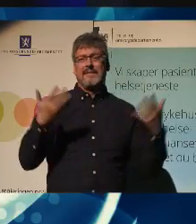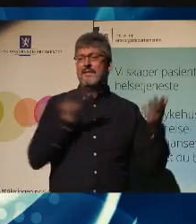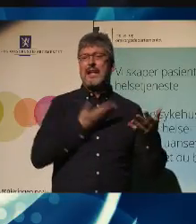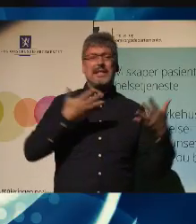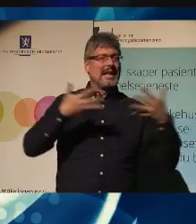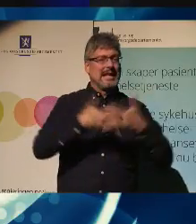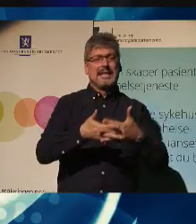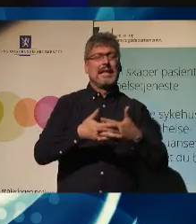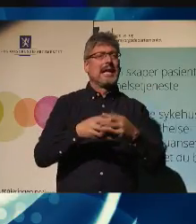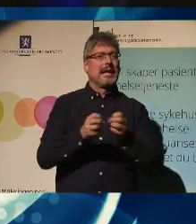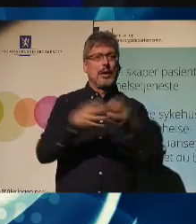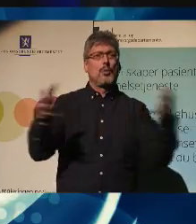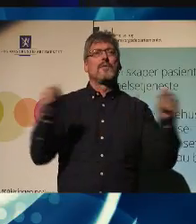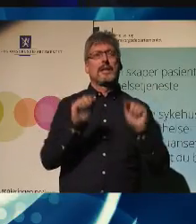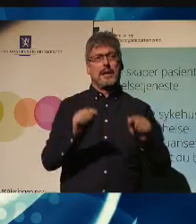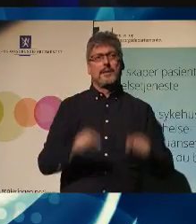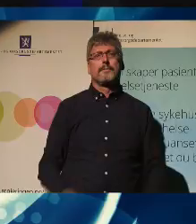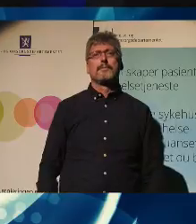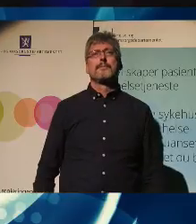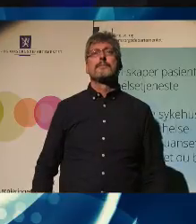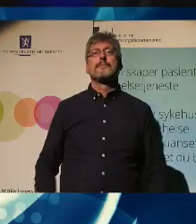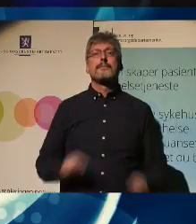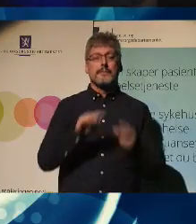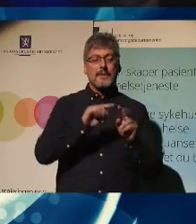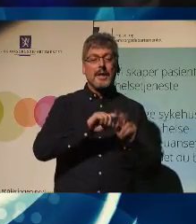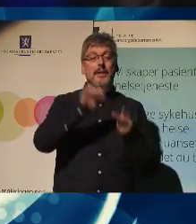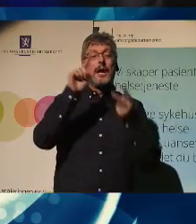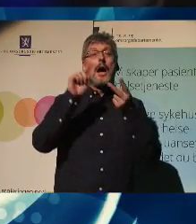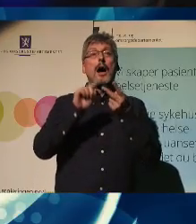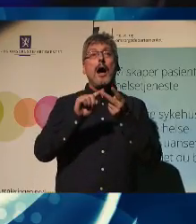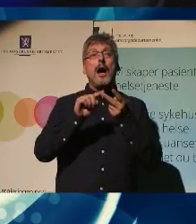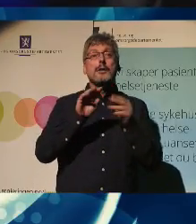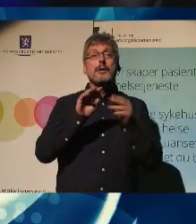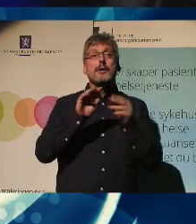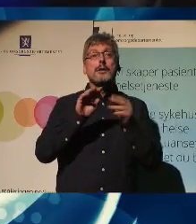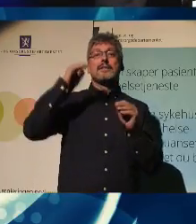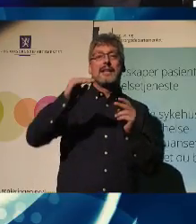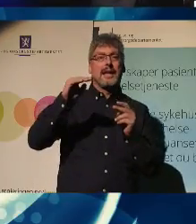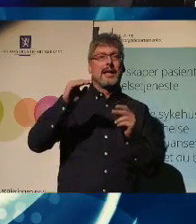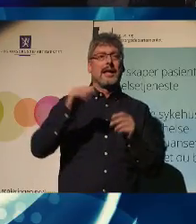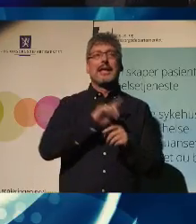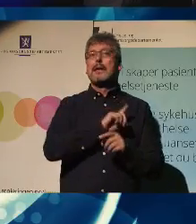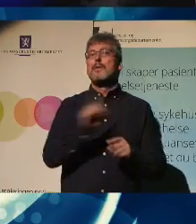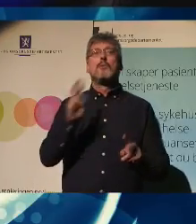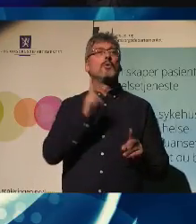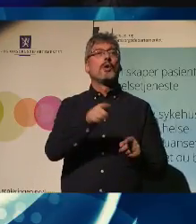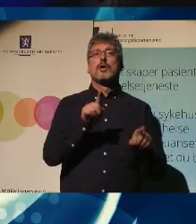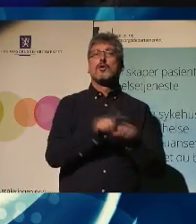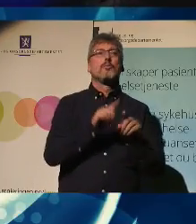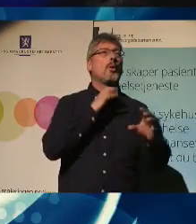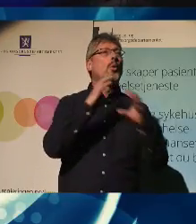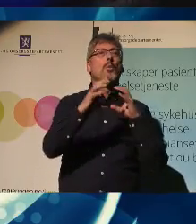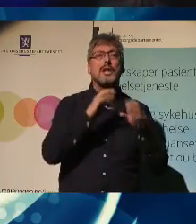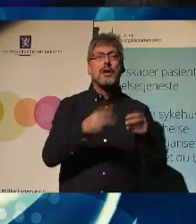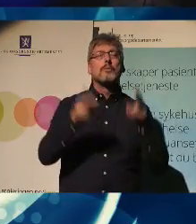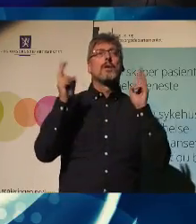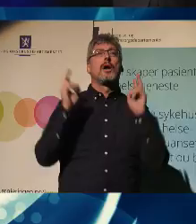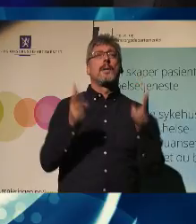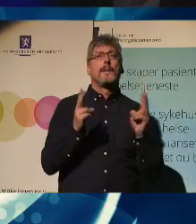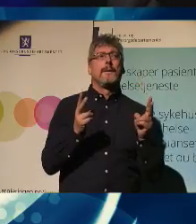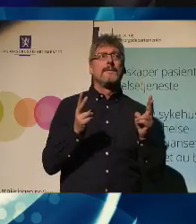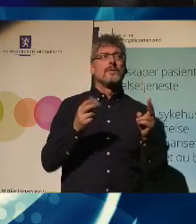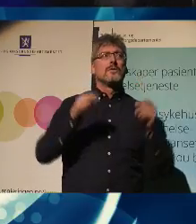integrert utvikling. Men det neste steget, det jo at vi ikke bare skal bruke det til kommunikasjon, men vi skal også bruke det til